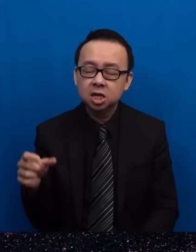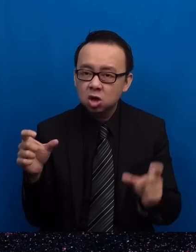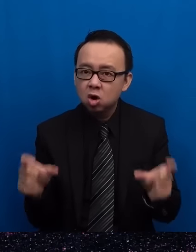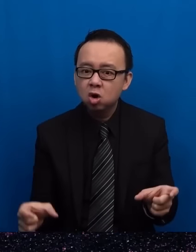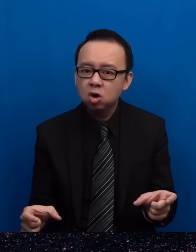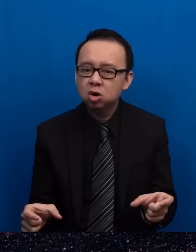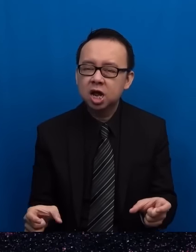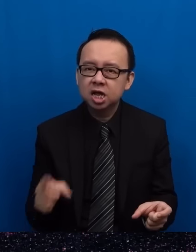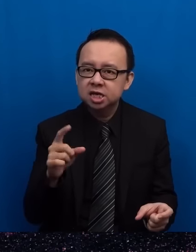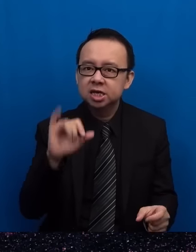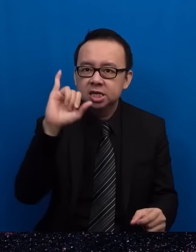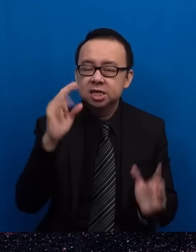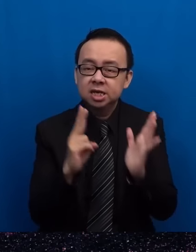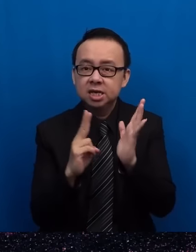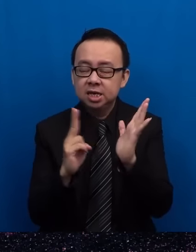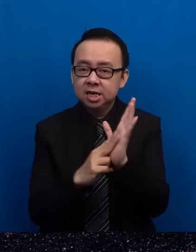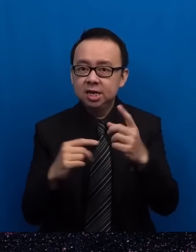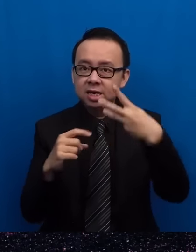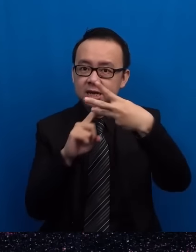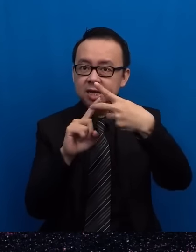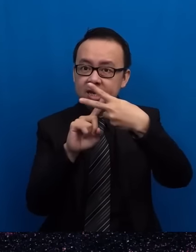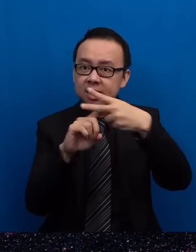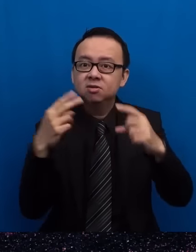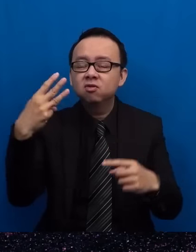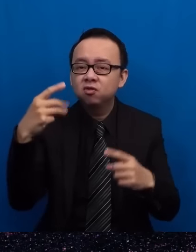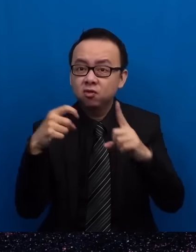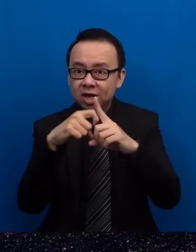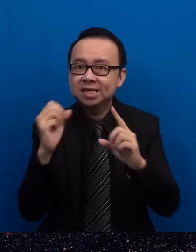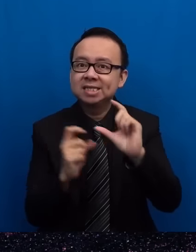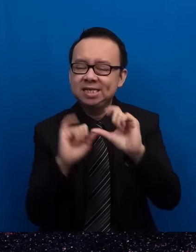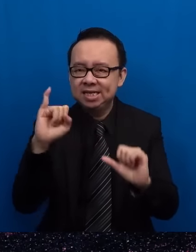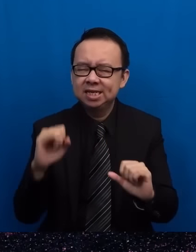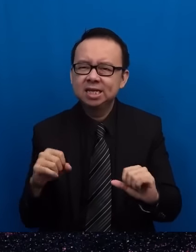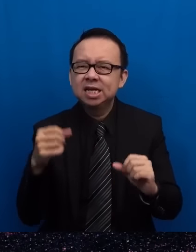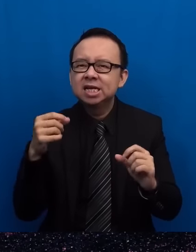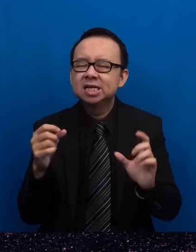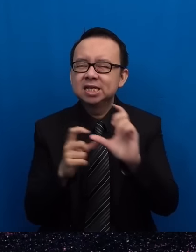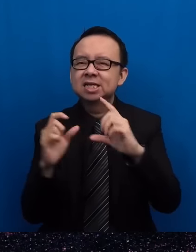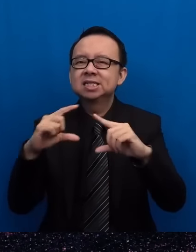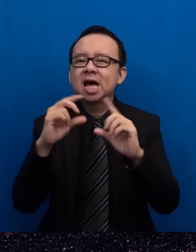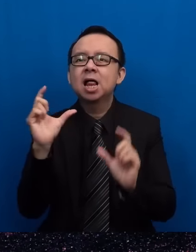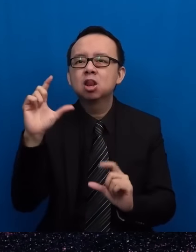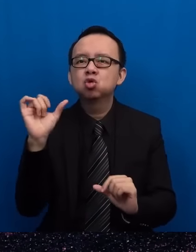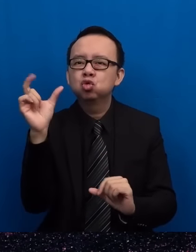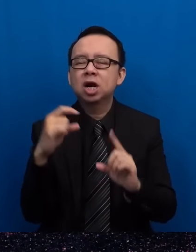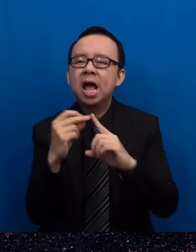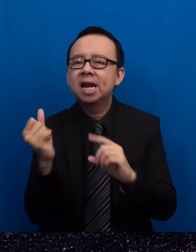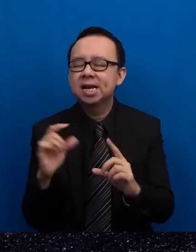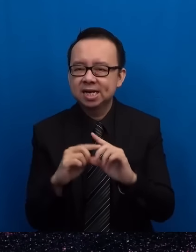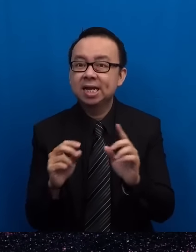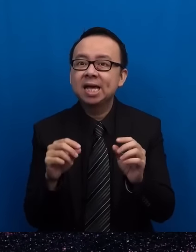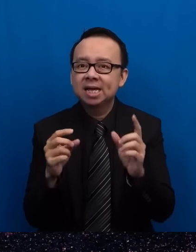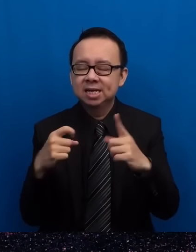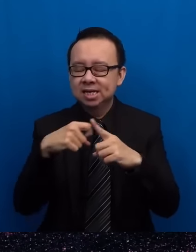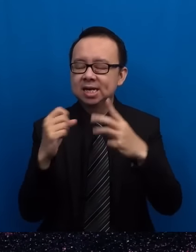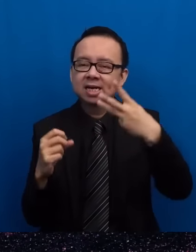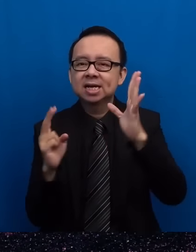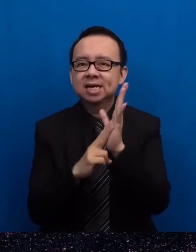saluran kencing. Anda sudah punya masalah ini dari yang kapan lalu. Anda harusnya kembali ke dokter untuk sebuah tindakan medis apa, saya nggak